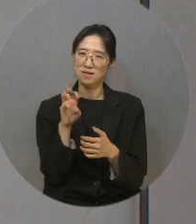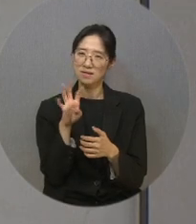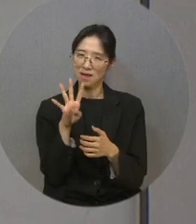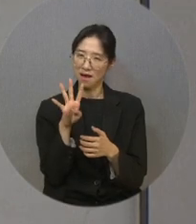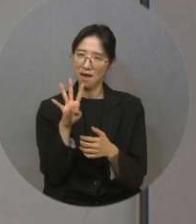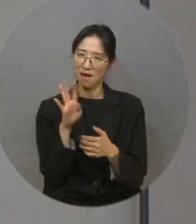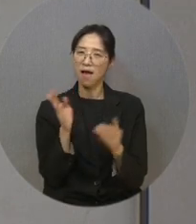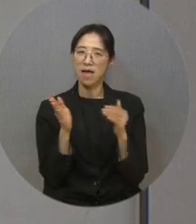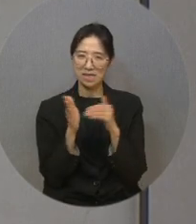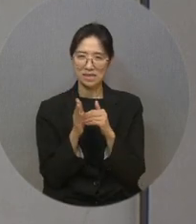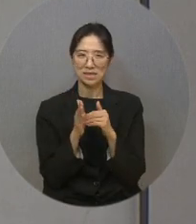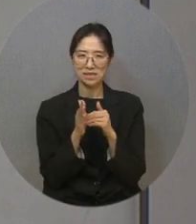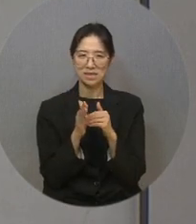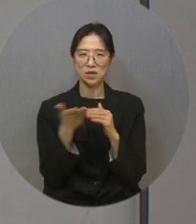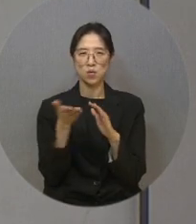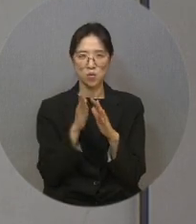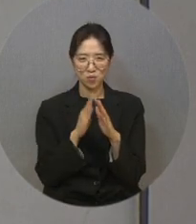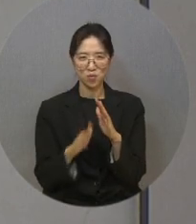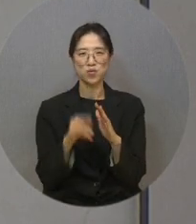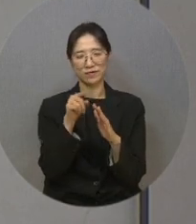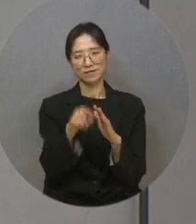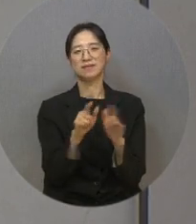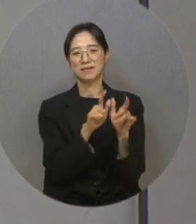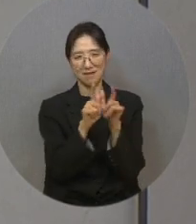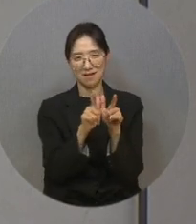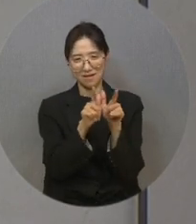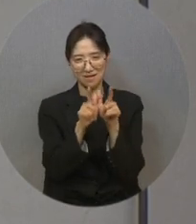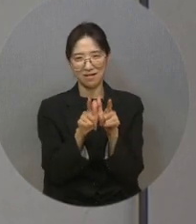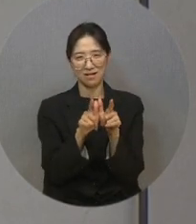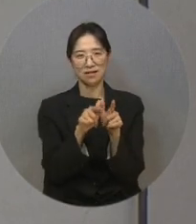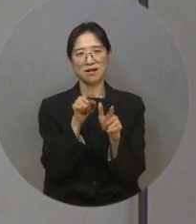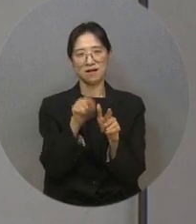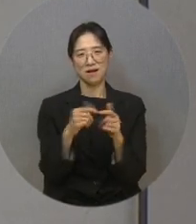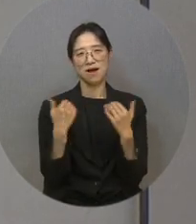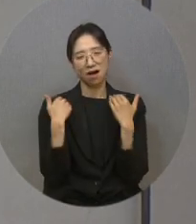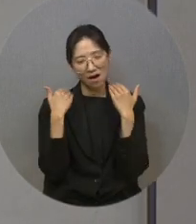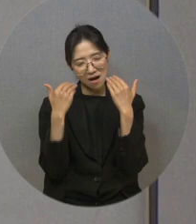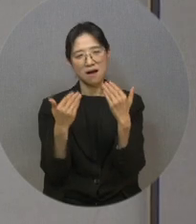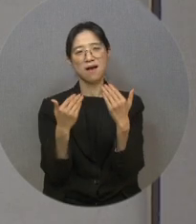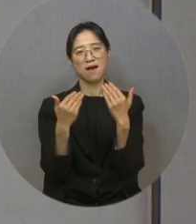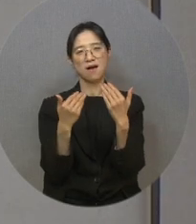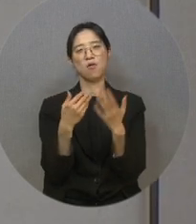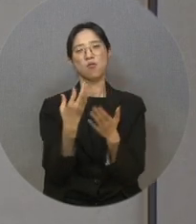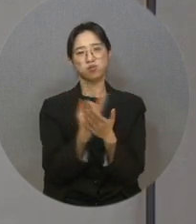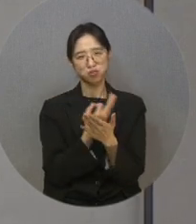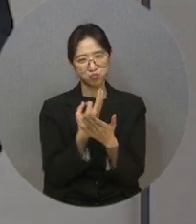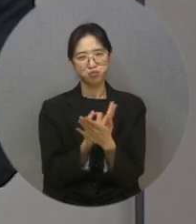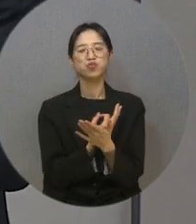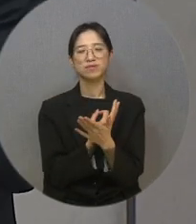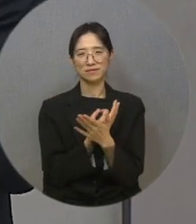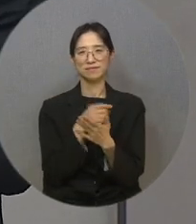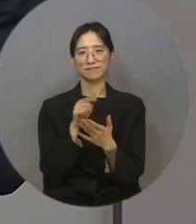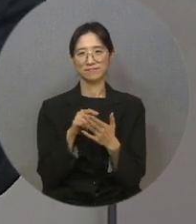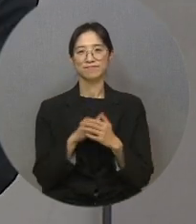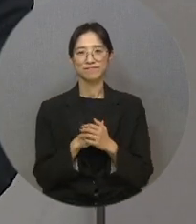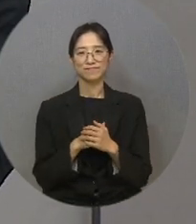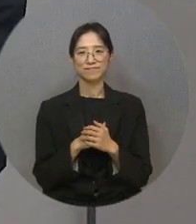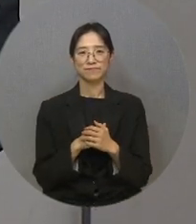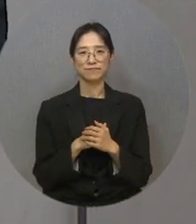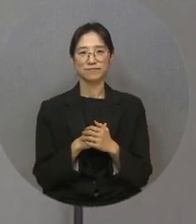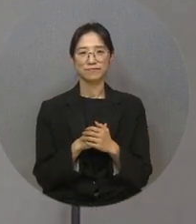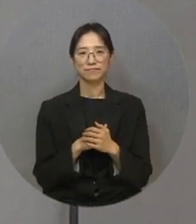34세까지인가 공식적으로는 거기서 살게 됩니다. 그러면서 거기에서 성장하고 거기에서 돈을 벌게 되죠.